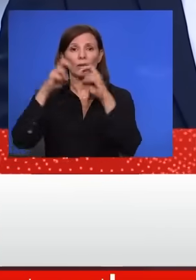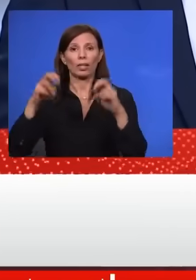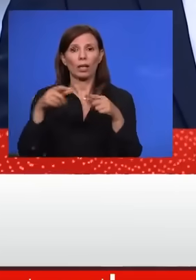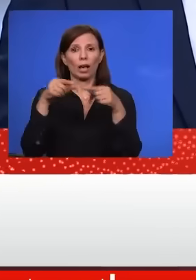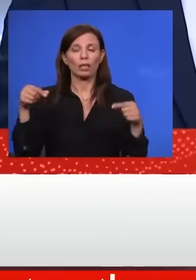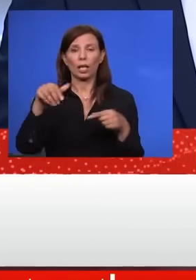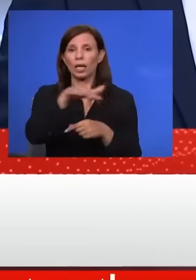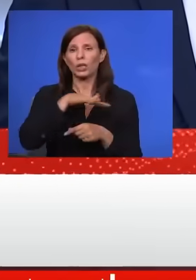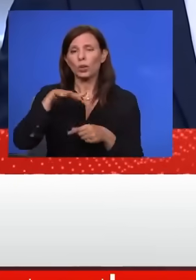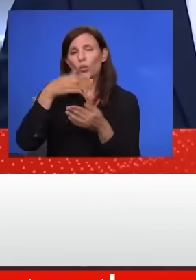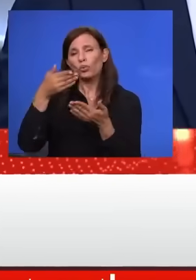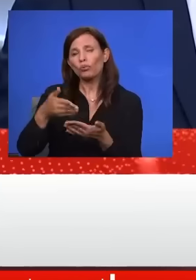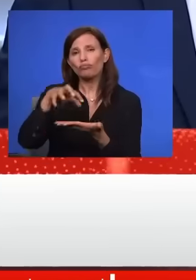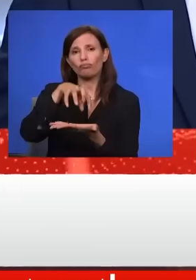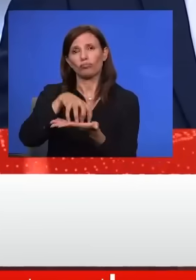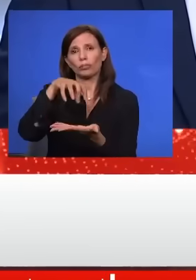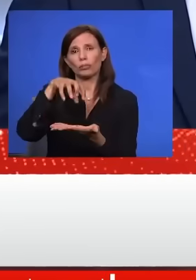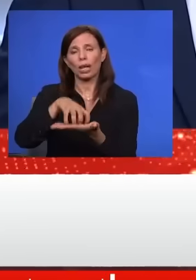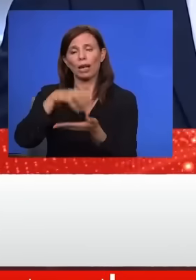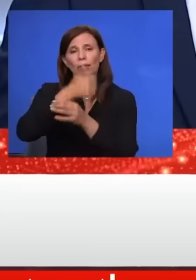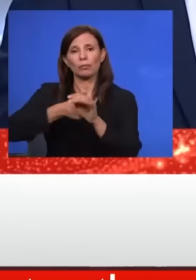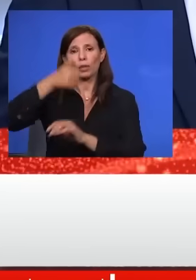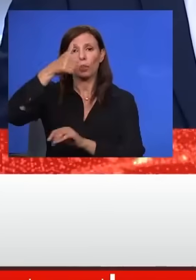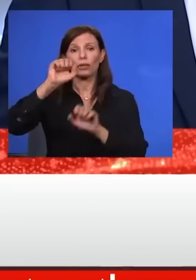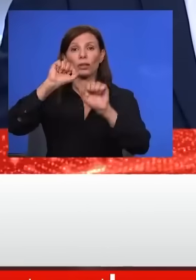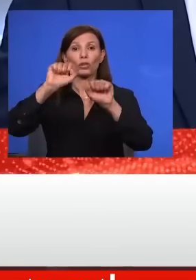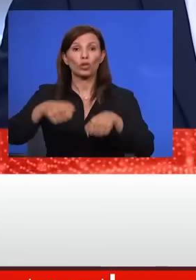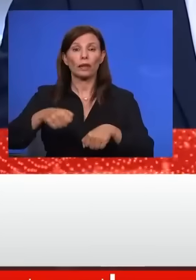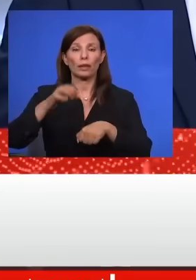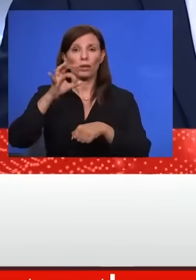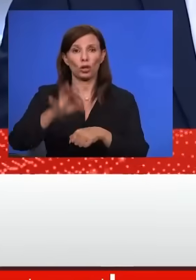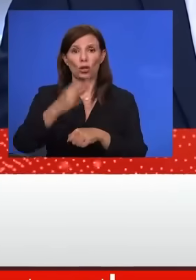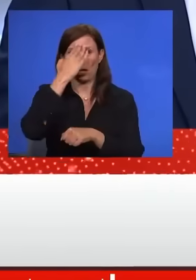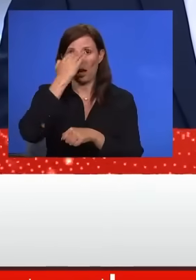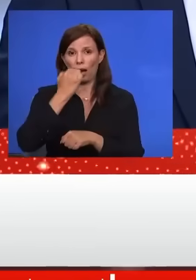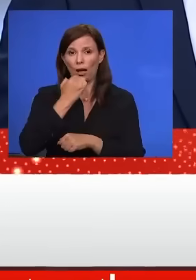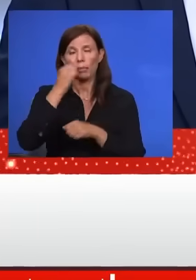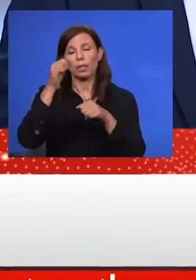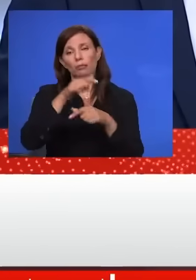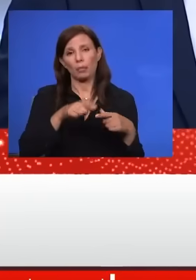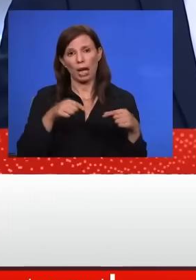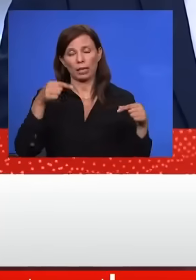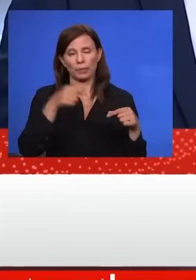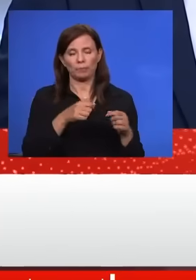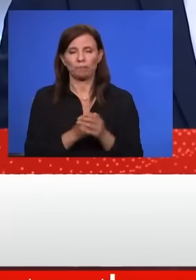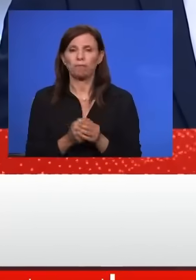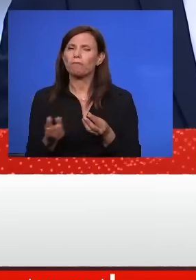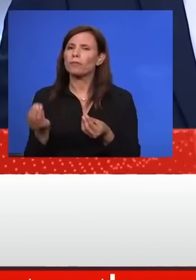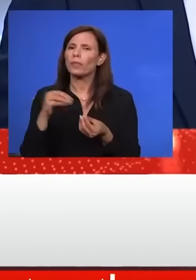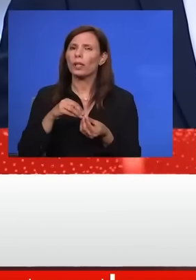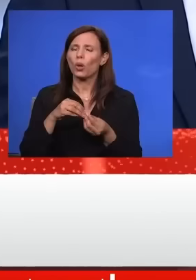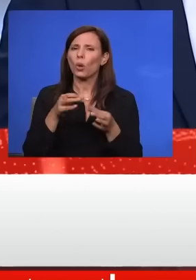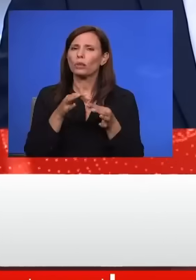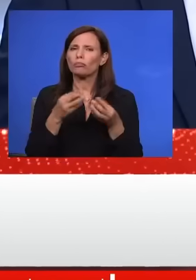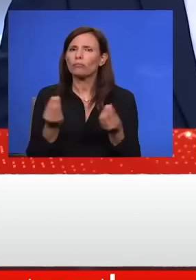שהוא מרכז הפיקוד והשליטה של חמאס ברצועת עזה. ועוד פרט מעניין, לא היה כאן נועל הקש